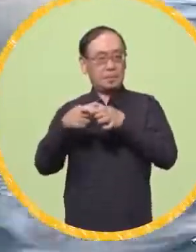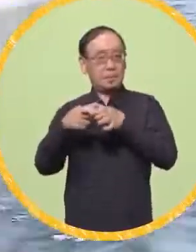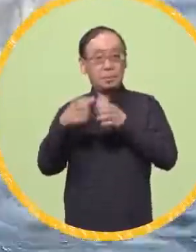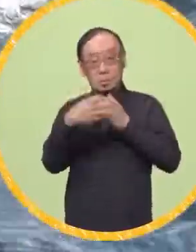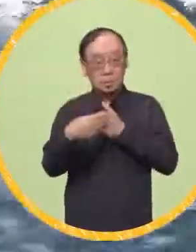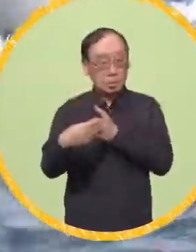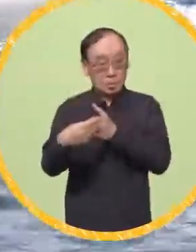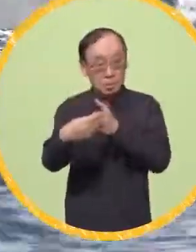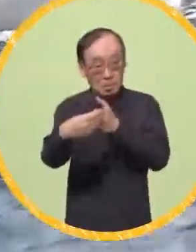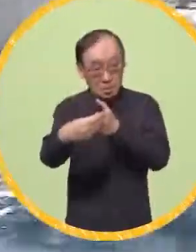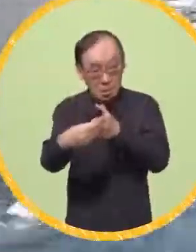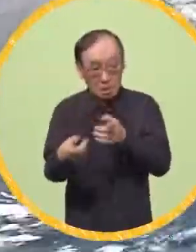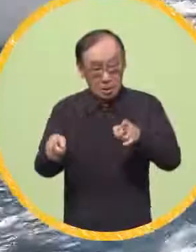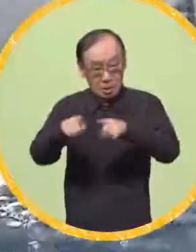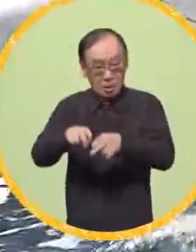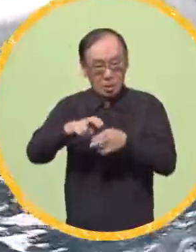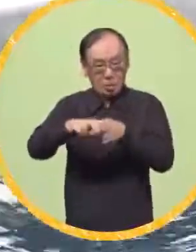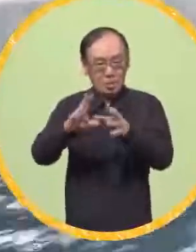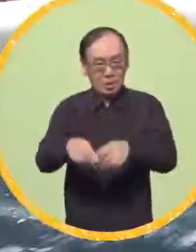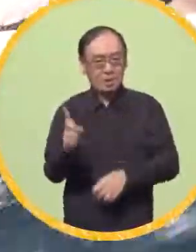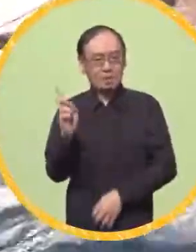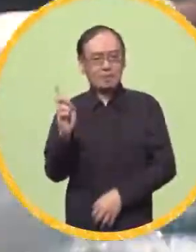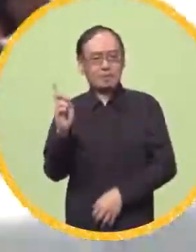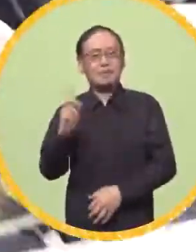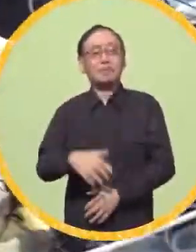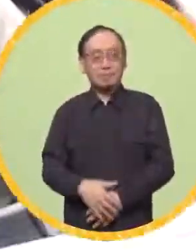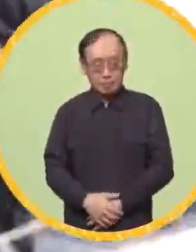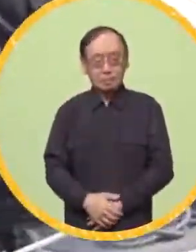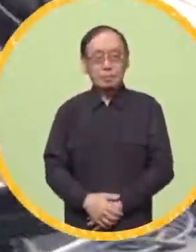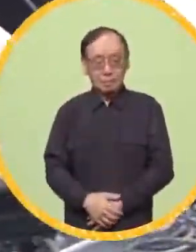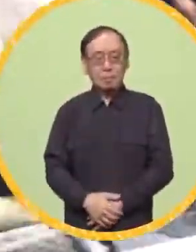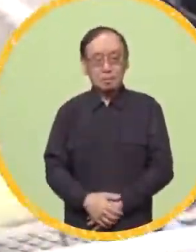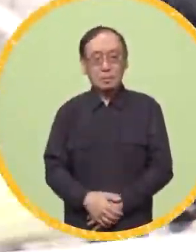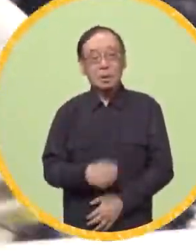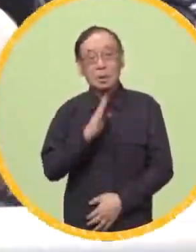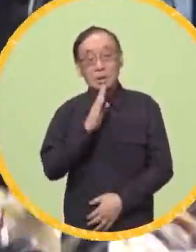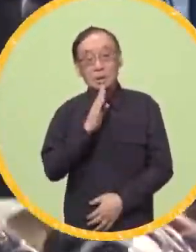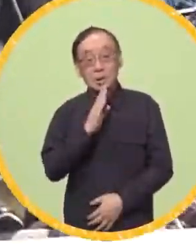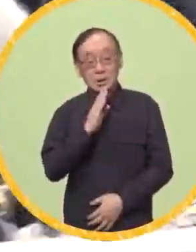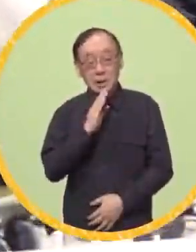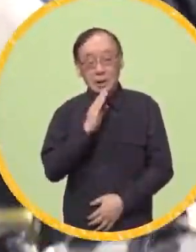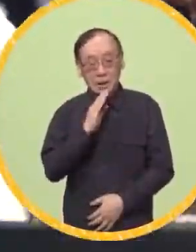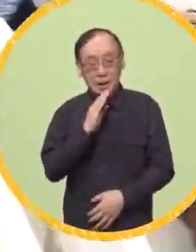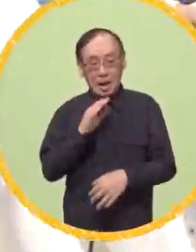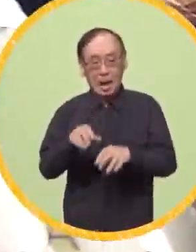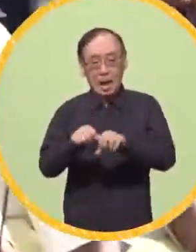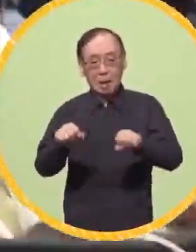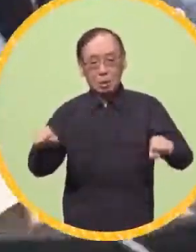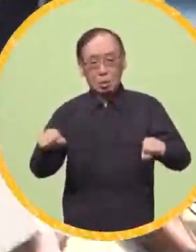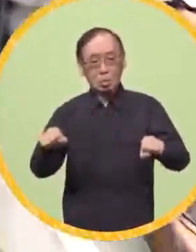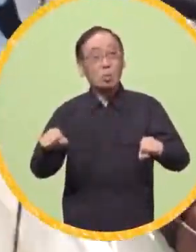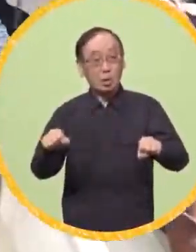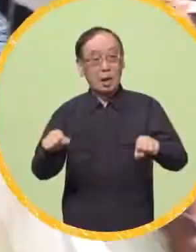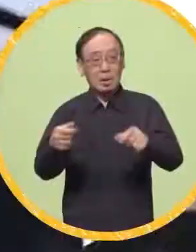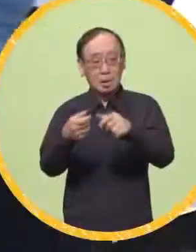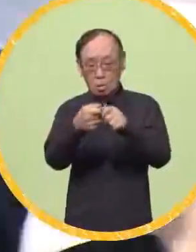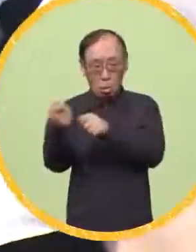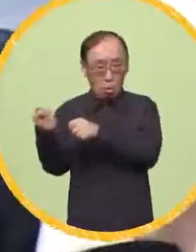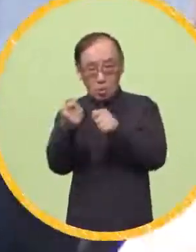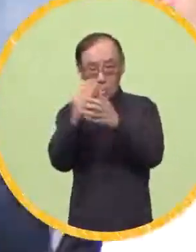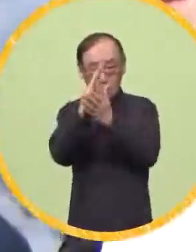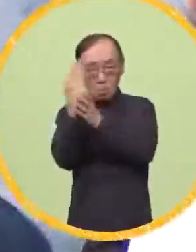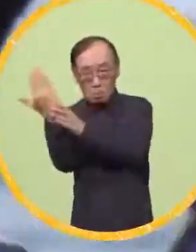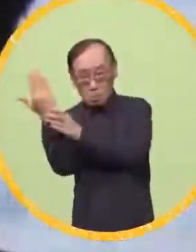ゲートでね一緒に出ましたねーこれがの役だ実際にティラーと呼ばれでねハンドルを手にロープを使ってを動かして